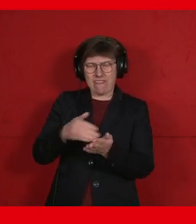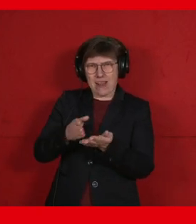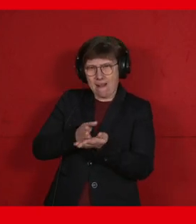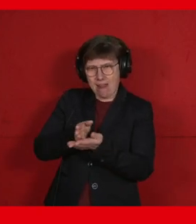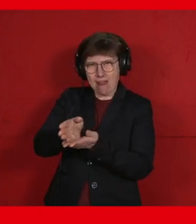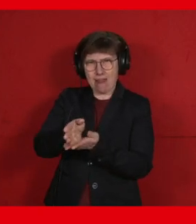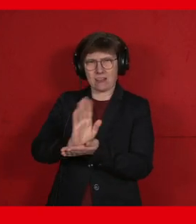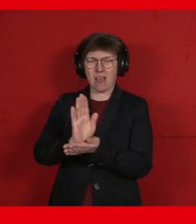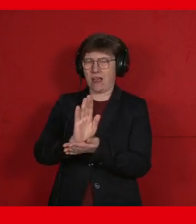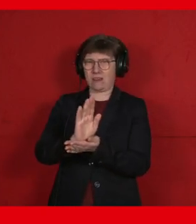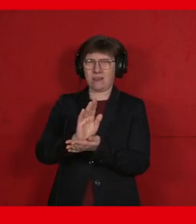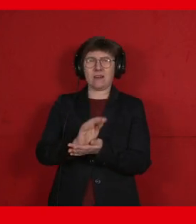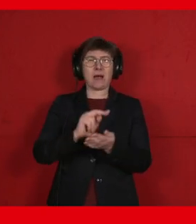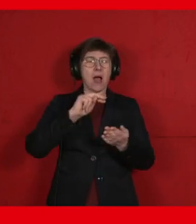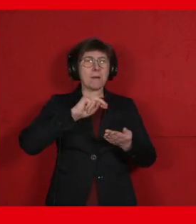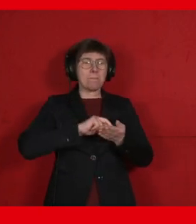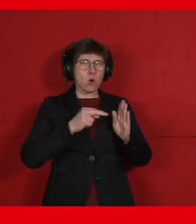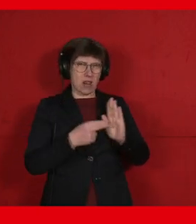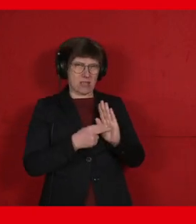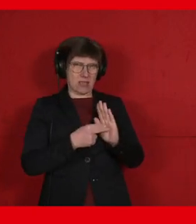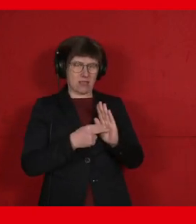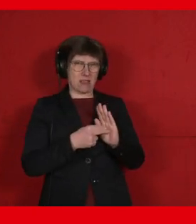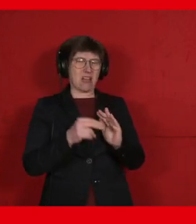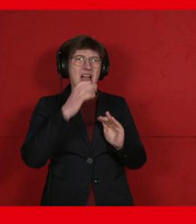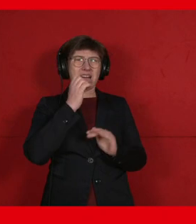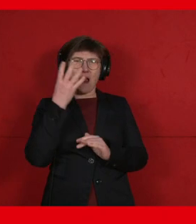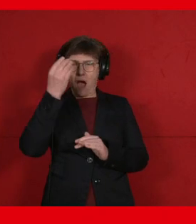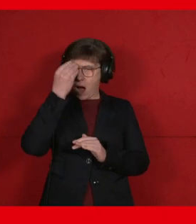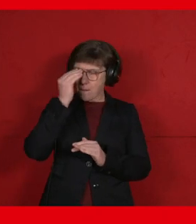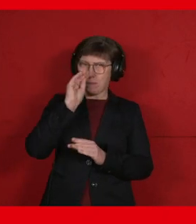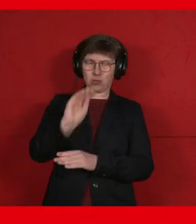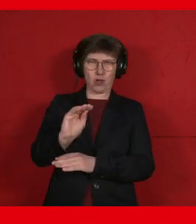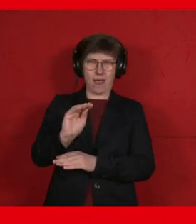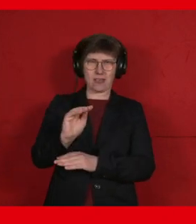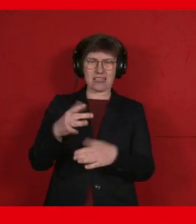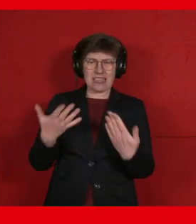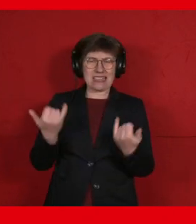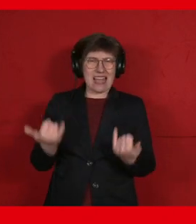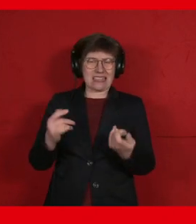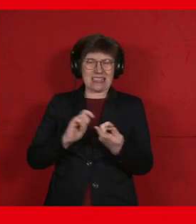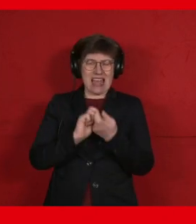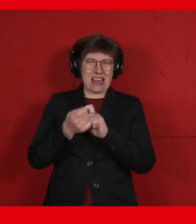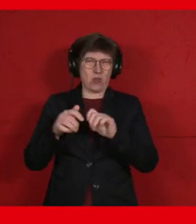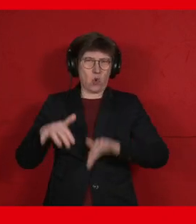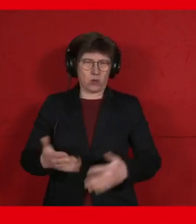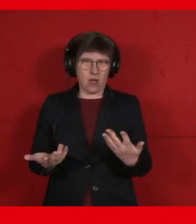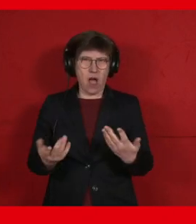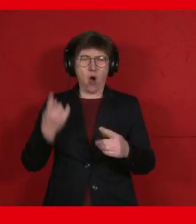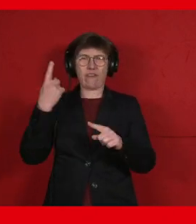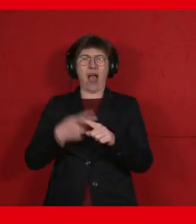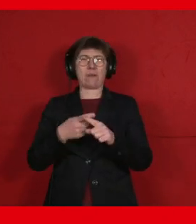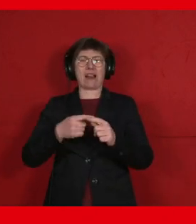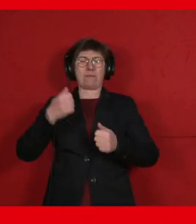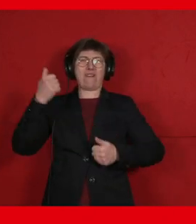weitermachen. Aber wenn Politik eine klare Ansage macht, dass das sich jetzt ändert, dann gibt es plötzlich